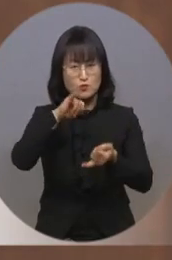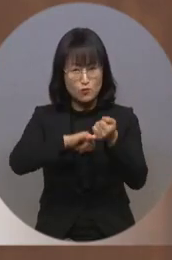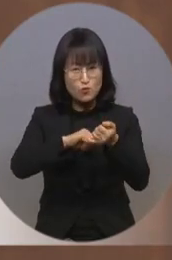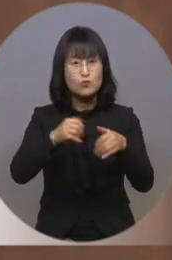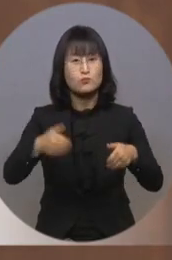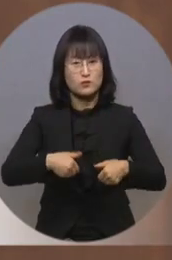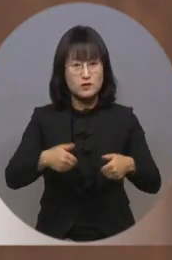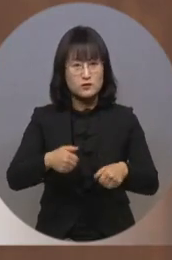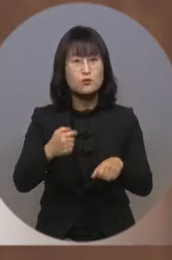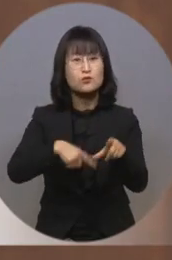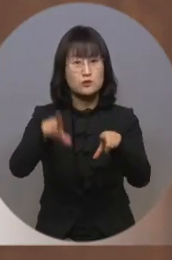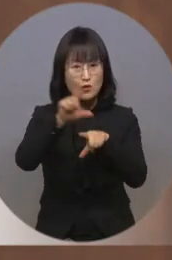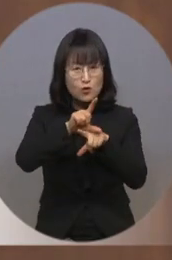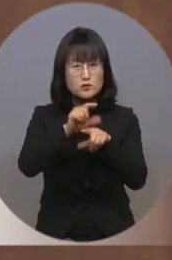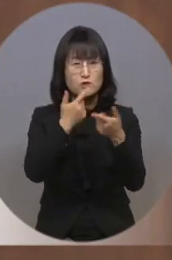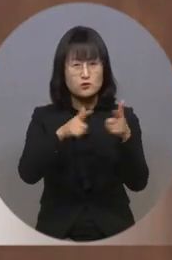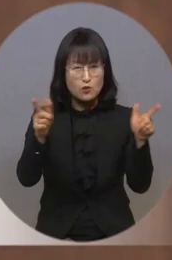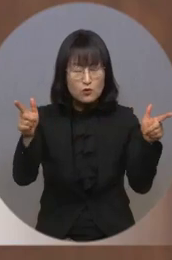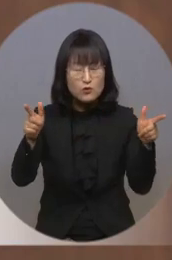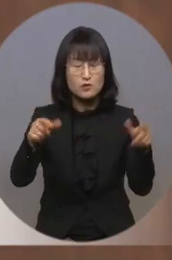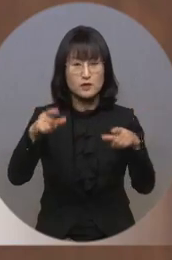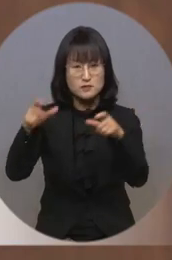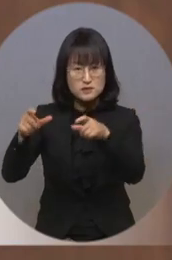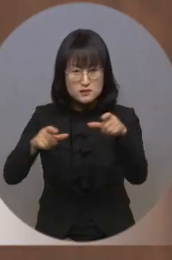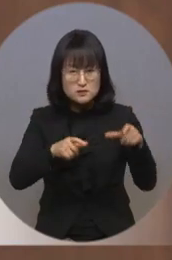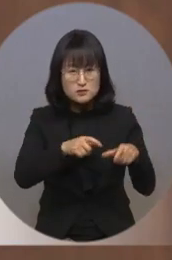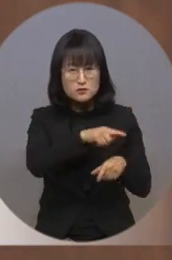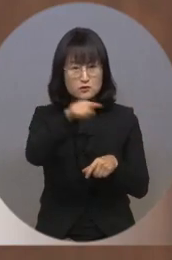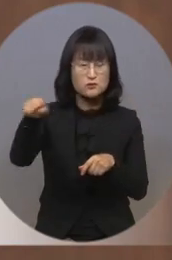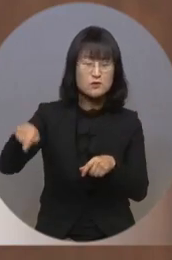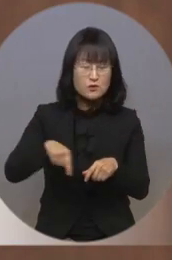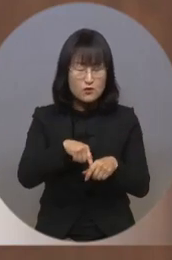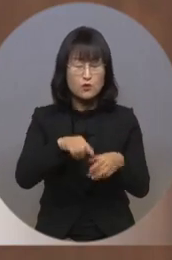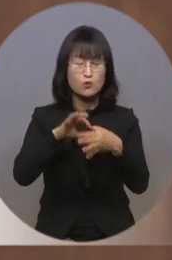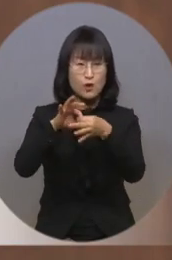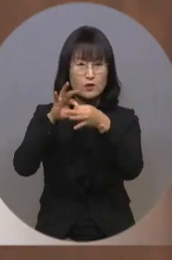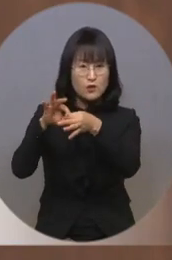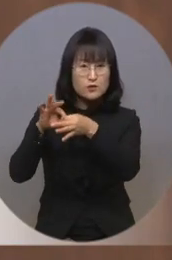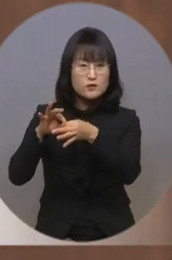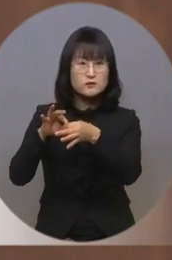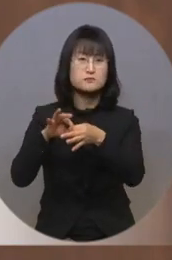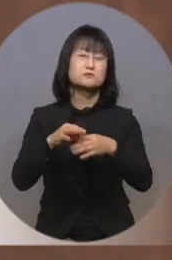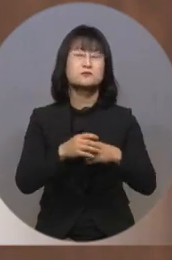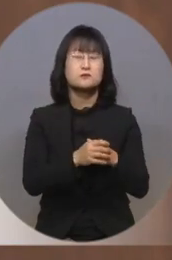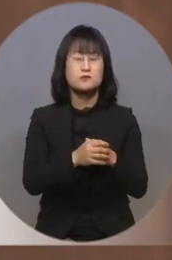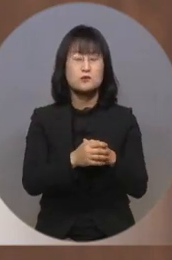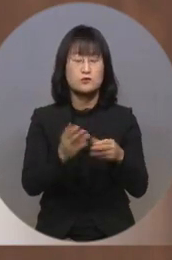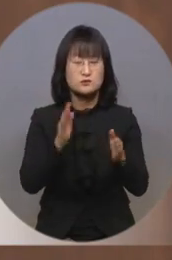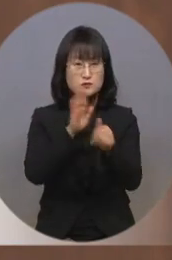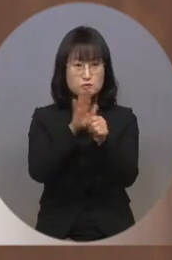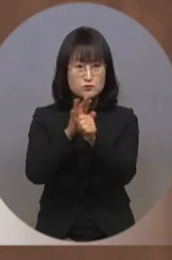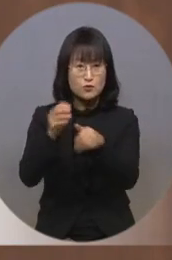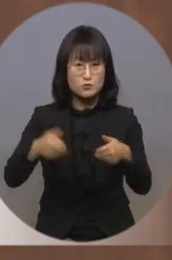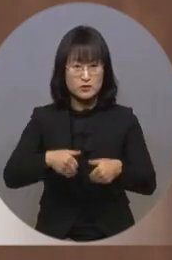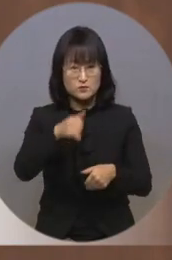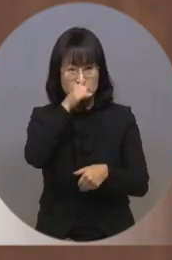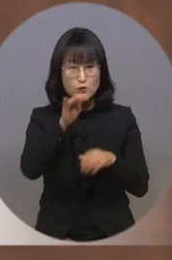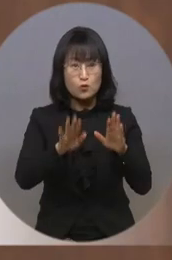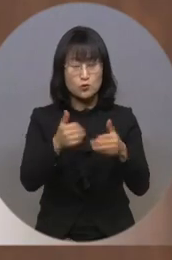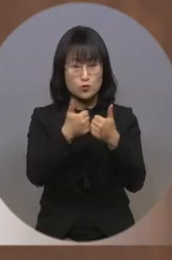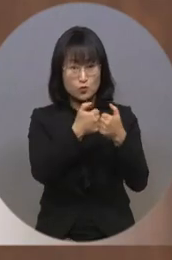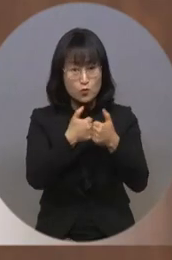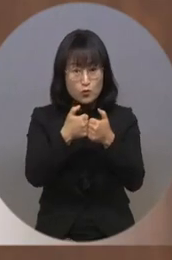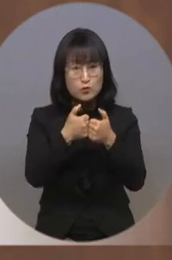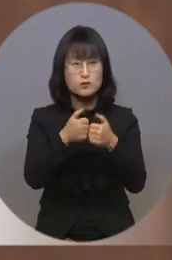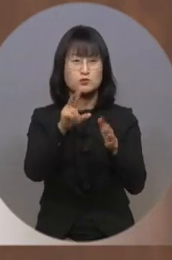물론이거니와 다양한 영적에서 지원들이 이루어져야 합니다 오늘 토론을 통해서 이러한 문제들을